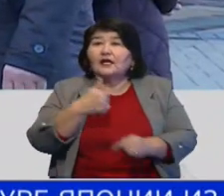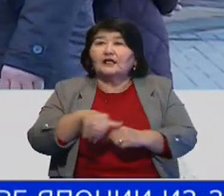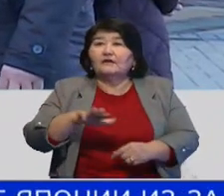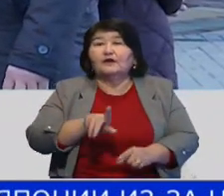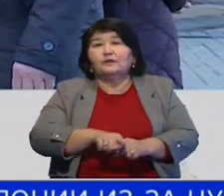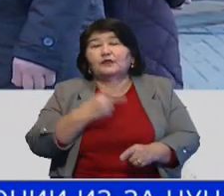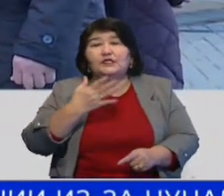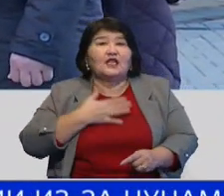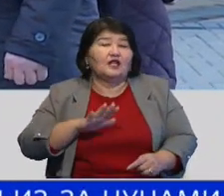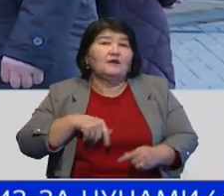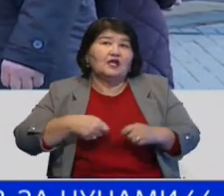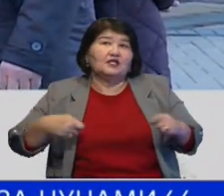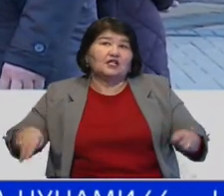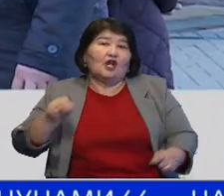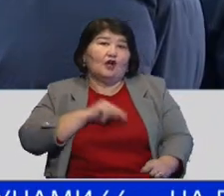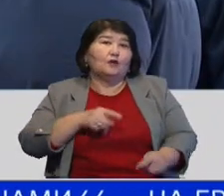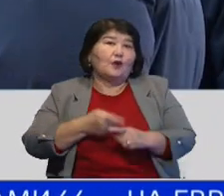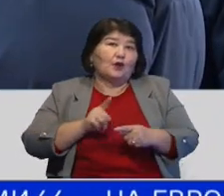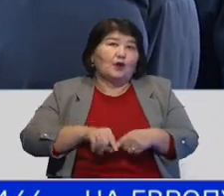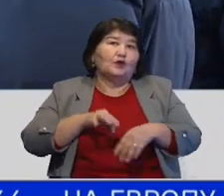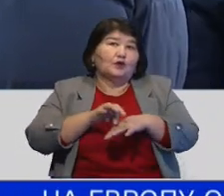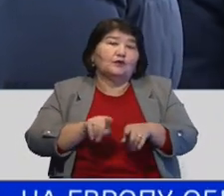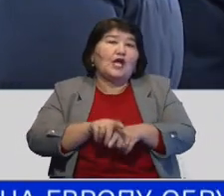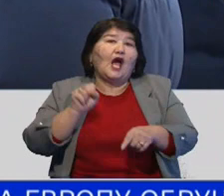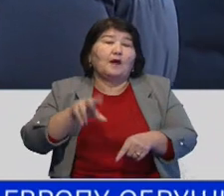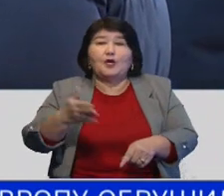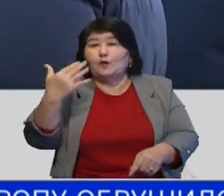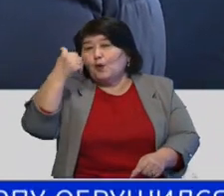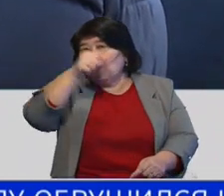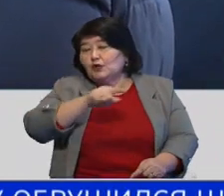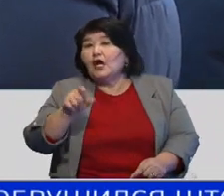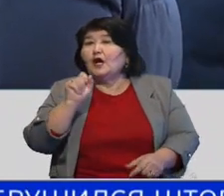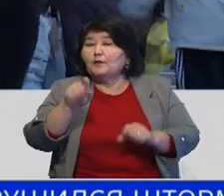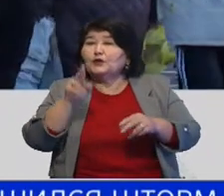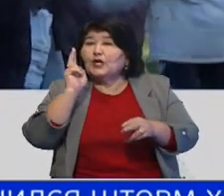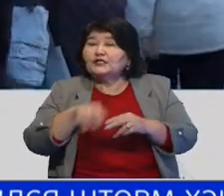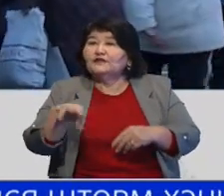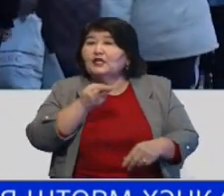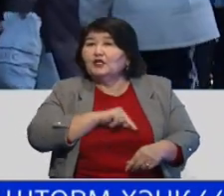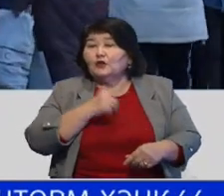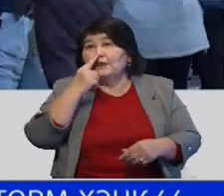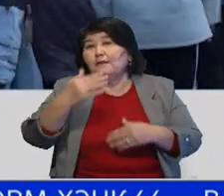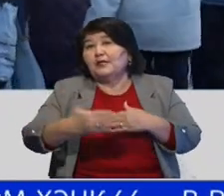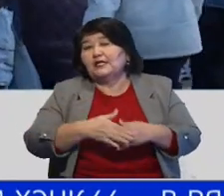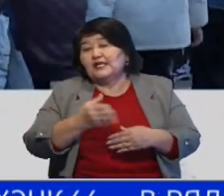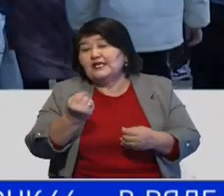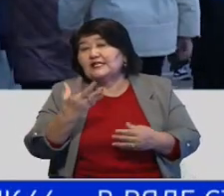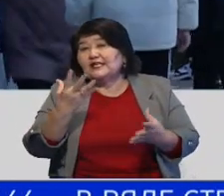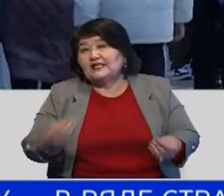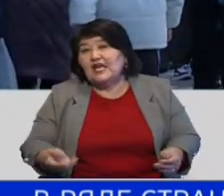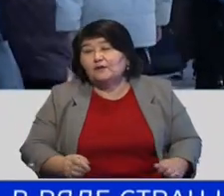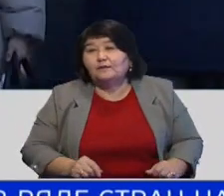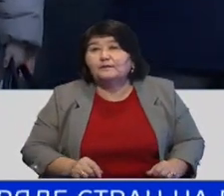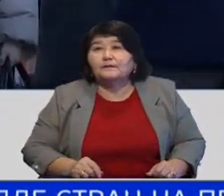выразил неудовлетворение затягиванием работ, которые ведутся с апреля прошлого года. Поручено завершить все работы в ближайшие несколько дней.